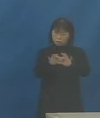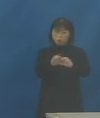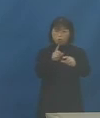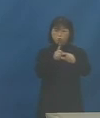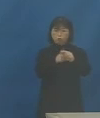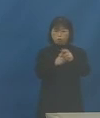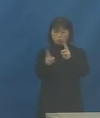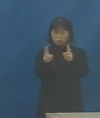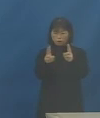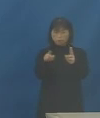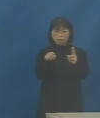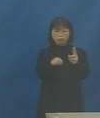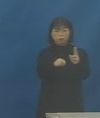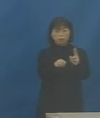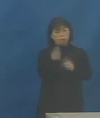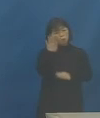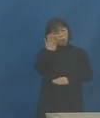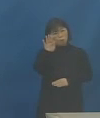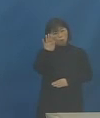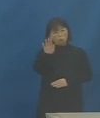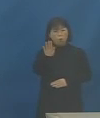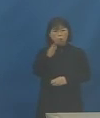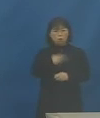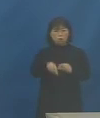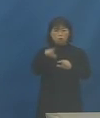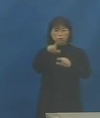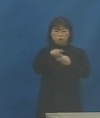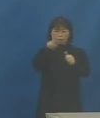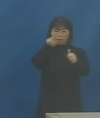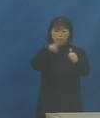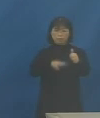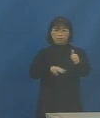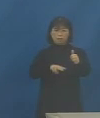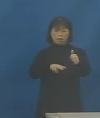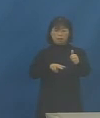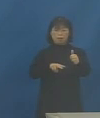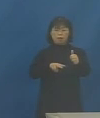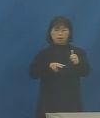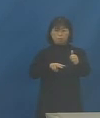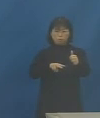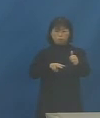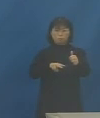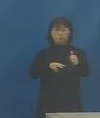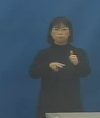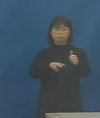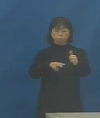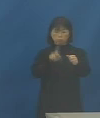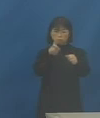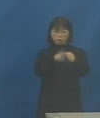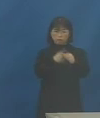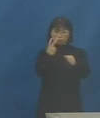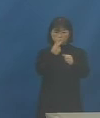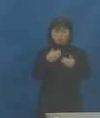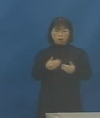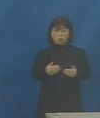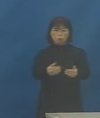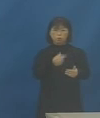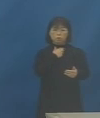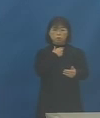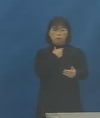今後またあの追加認定という方にええまあ審査を進めていきたいとい